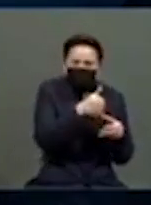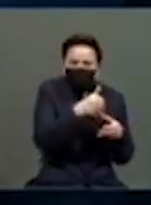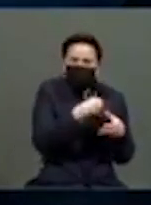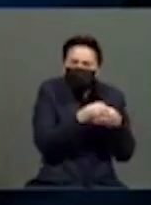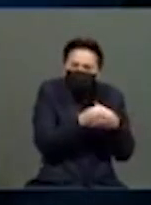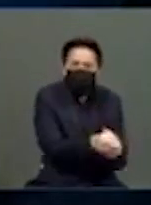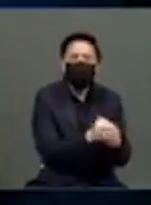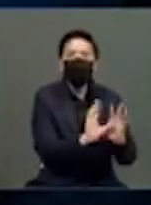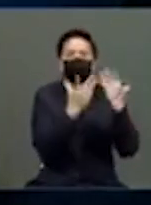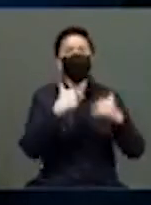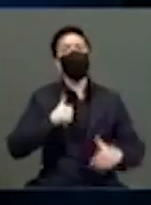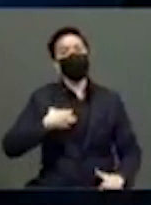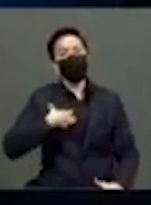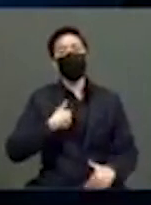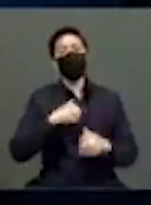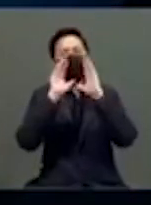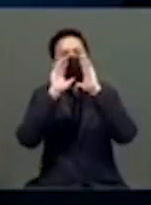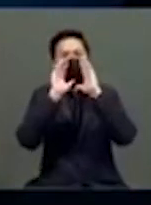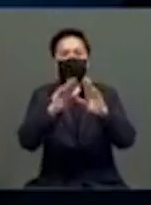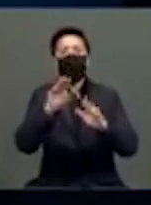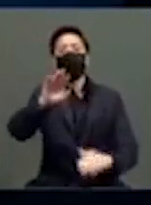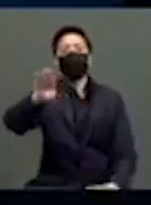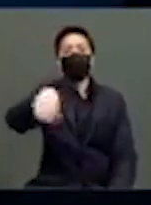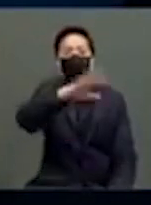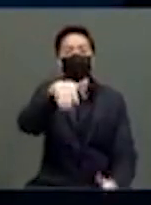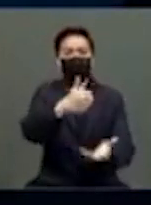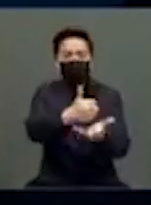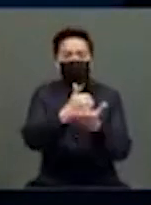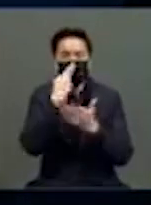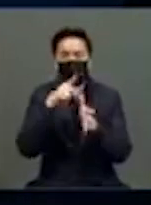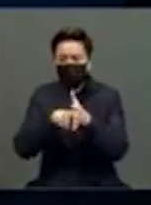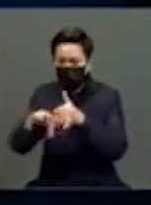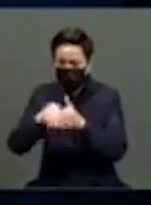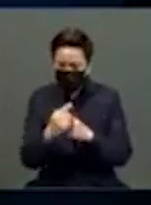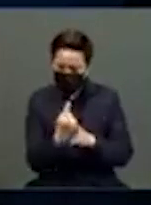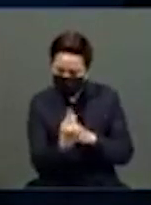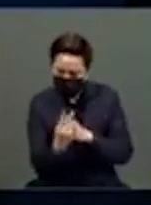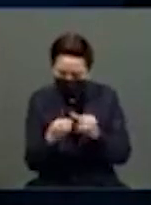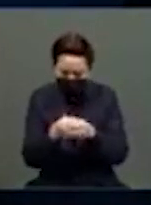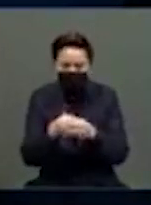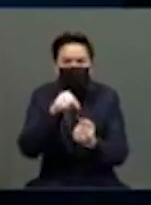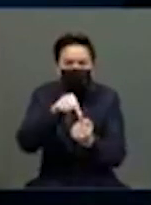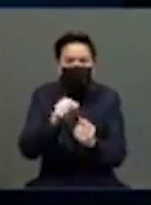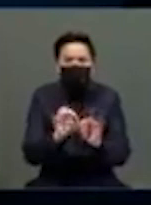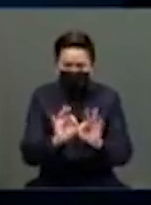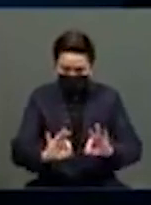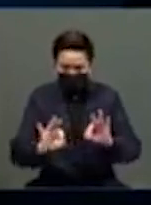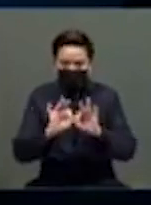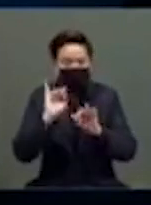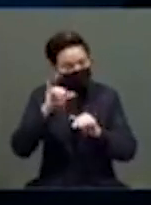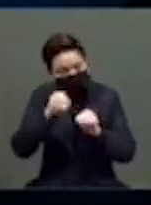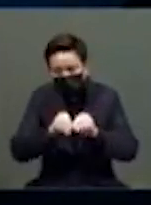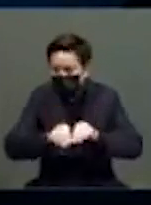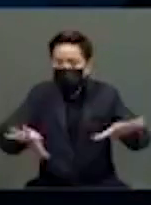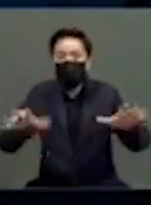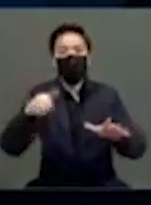ก็ฝากทุกท่านด้วยนะครับก็ต้องช่วยกันถึงไม่ติดเชื้อไม่กี่คนก็เป็นจุดที่สำคัญและจะแพร่ระบาดไปได้มาก